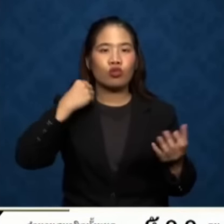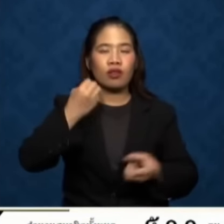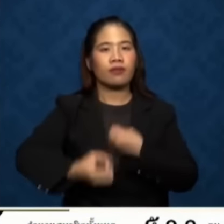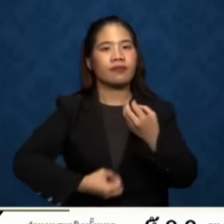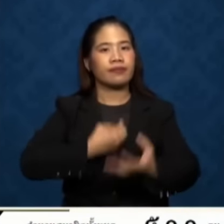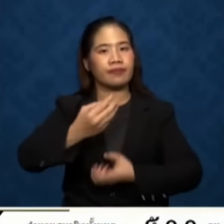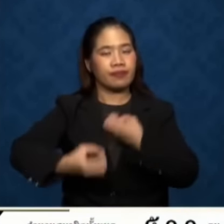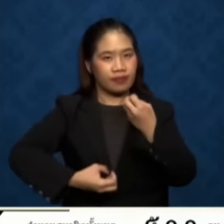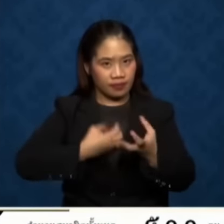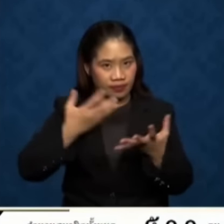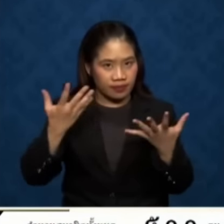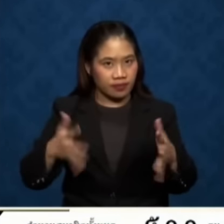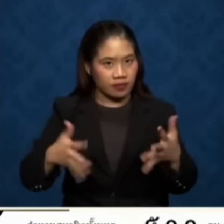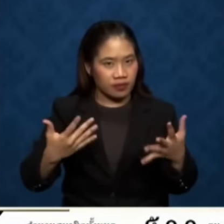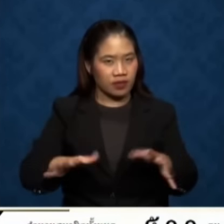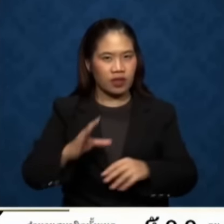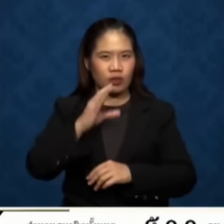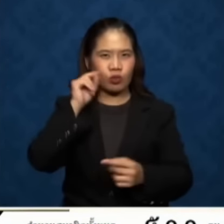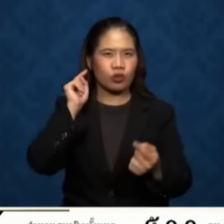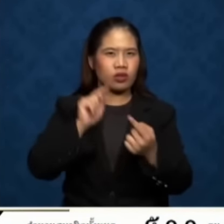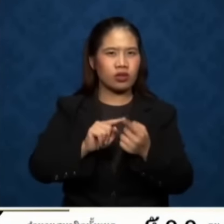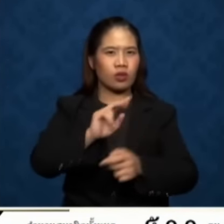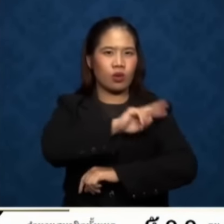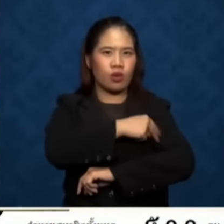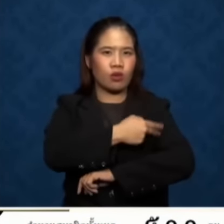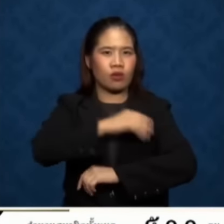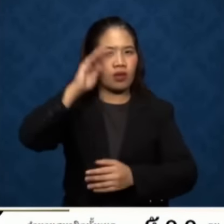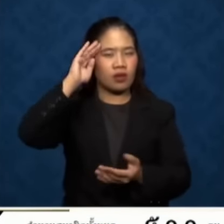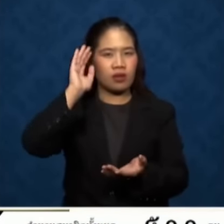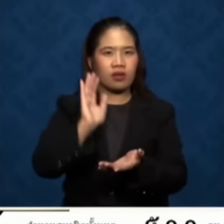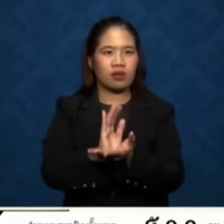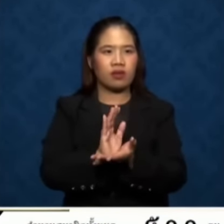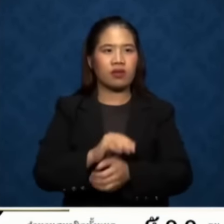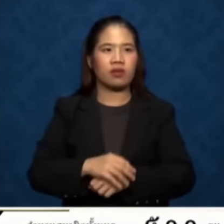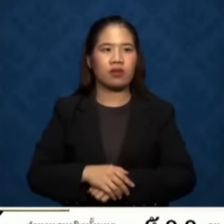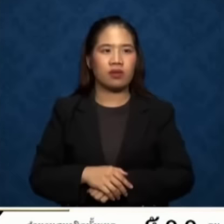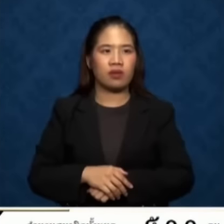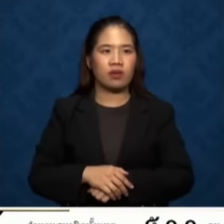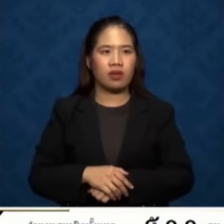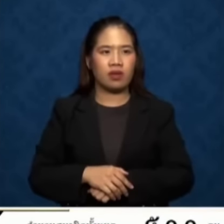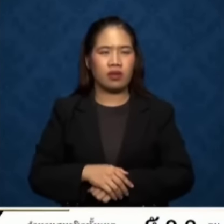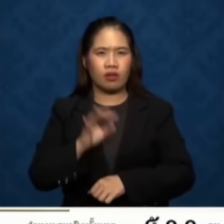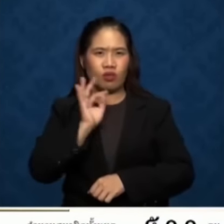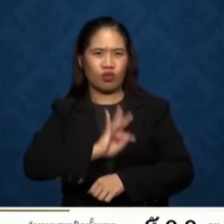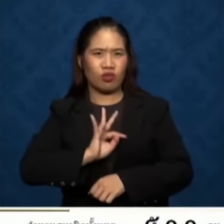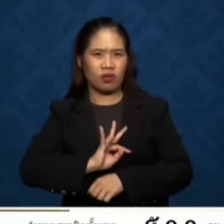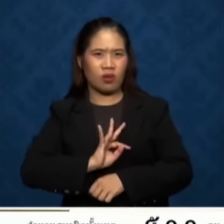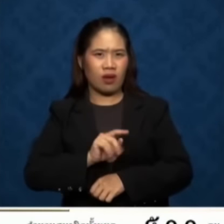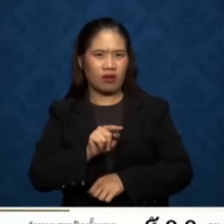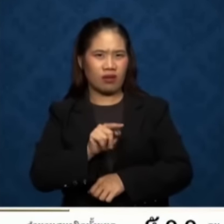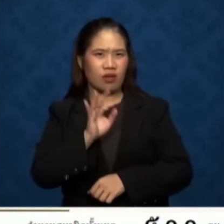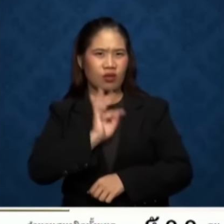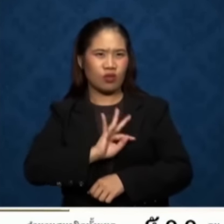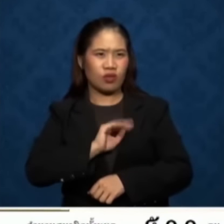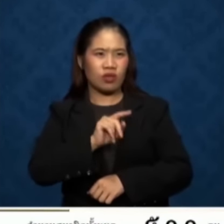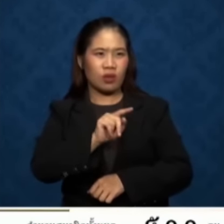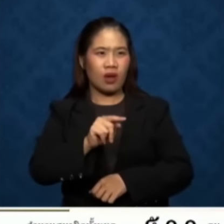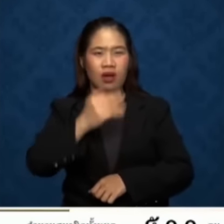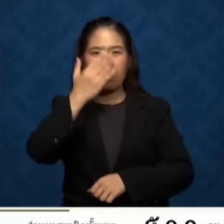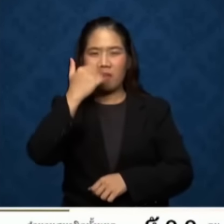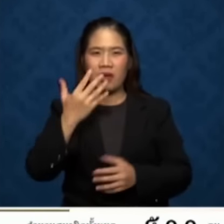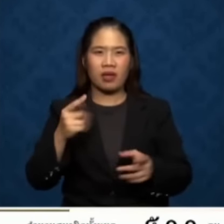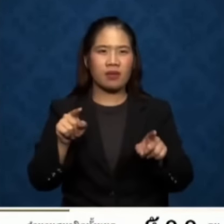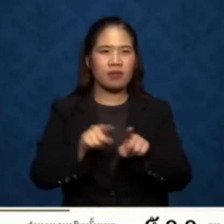ไปว่าการไปอยู่โรงพยาบาลนั้นเป็นเรื่องที่ทำลายล้